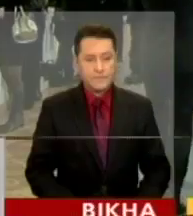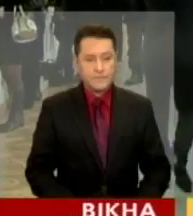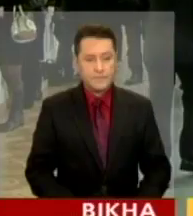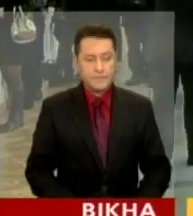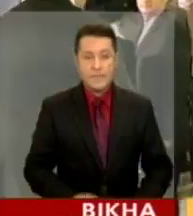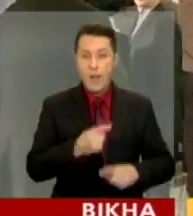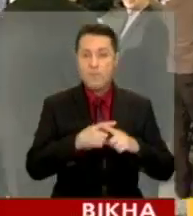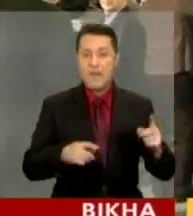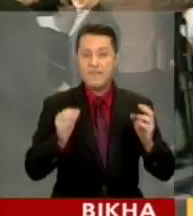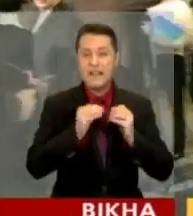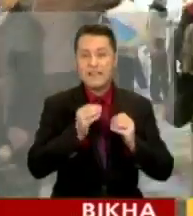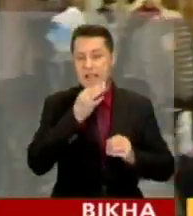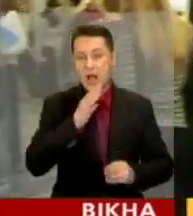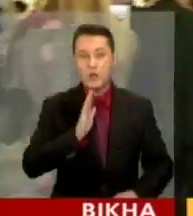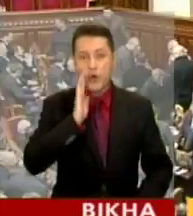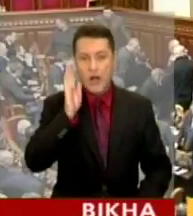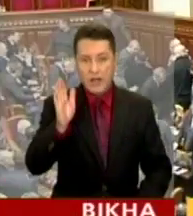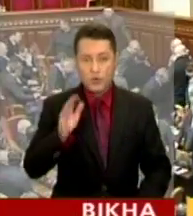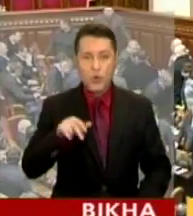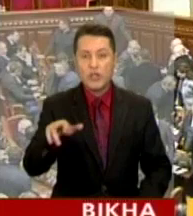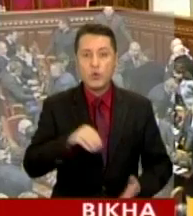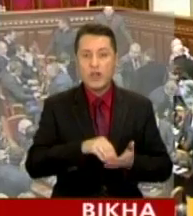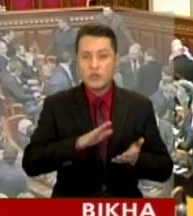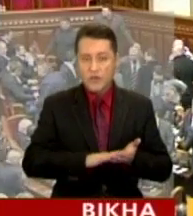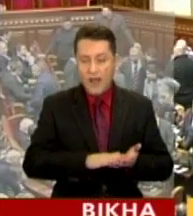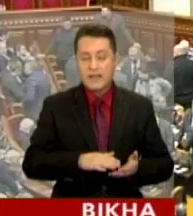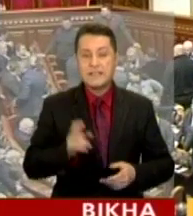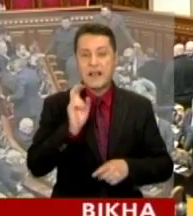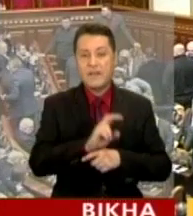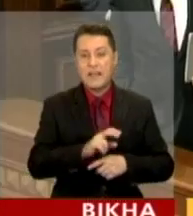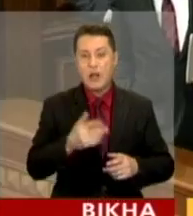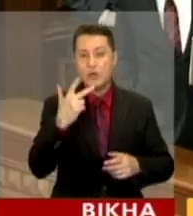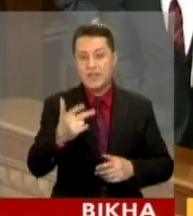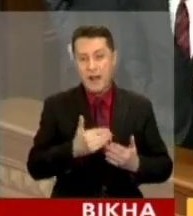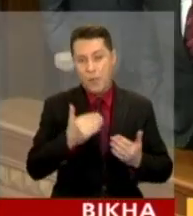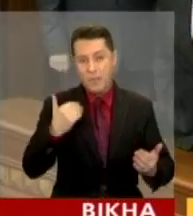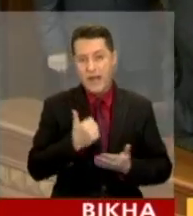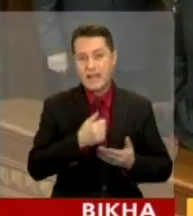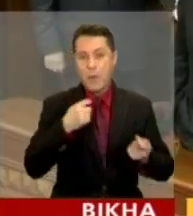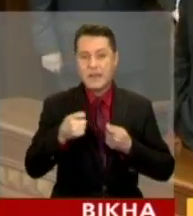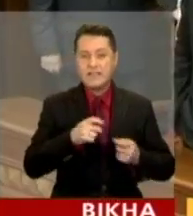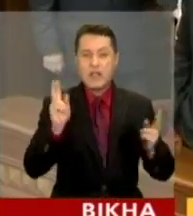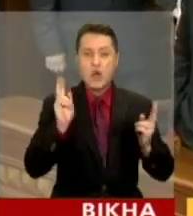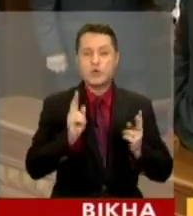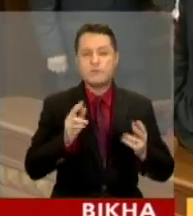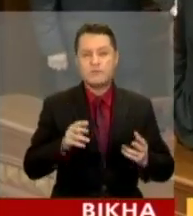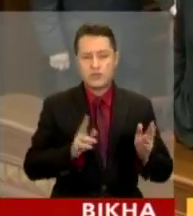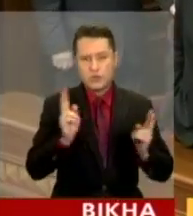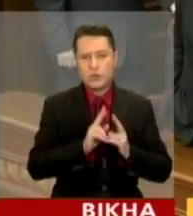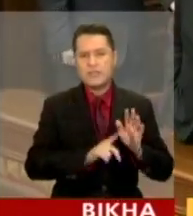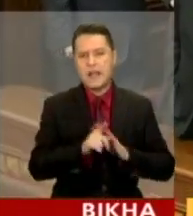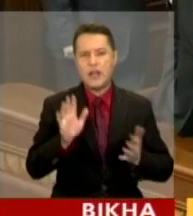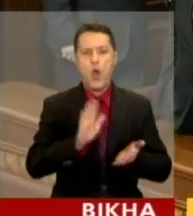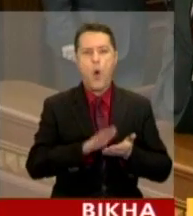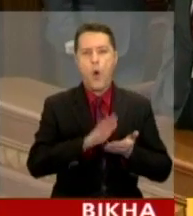Пів на 10 ранку. Йду реєструватися. До зали засідань завітали 3 попередні президенти. Їх зустріли оплесками.